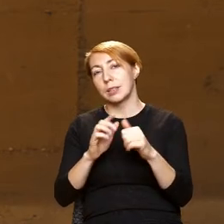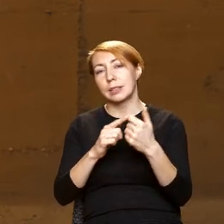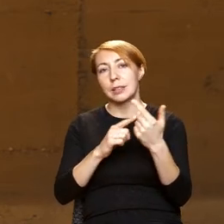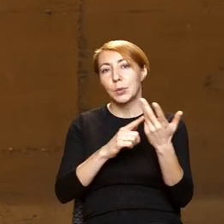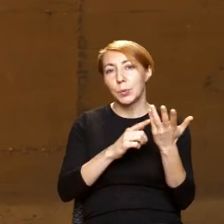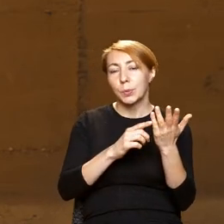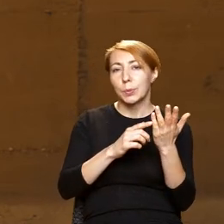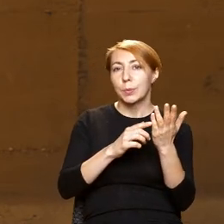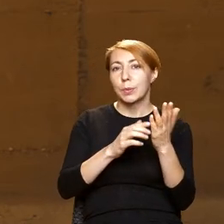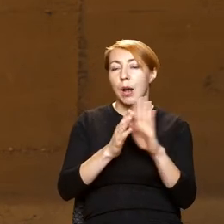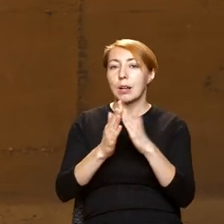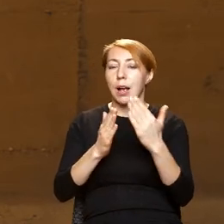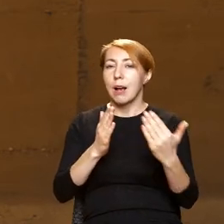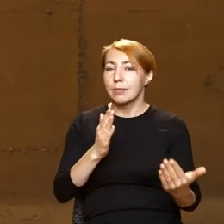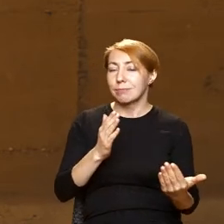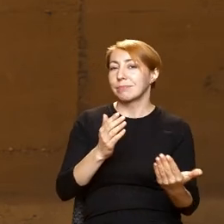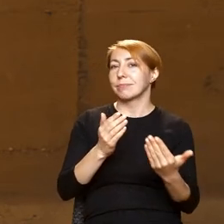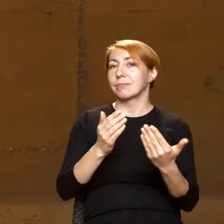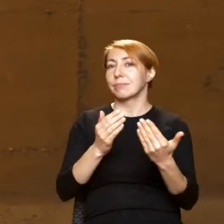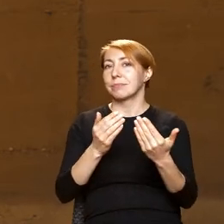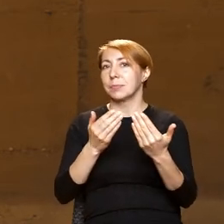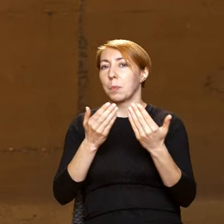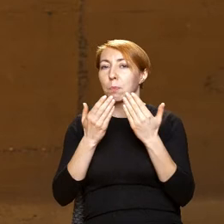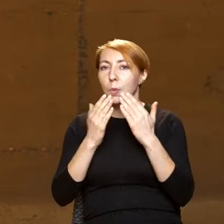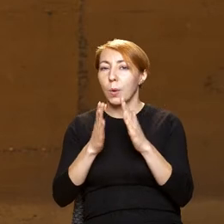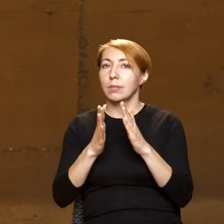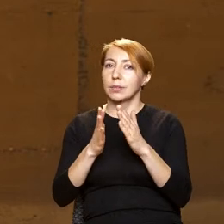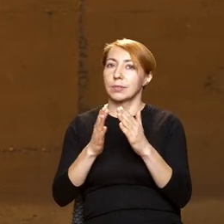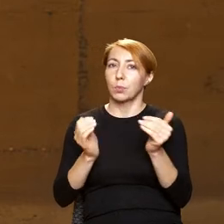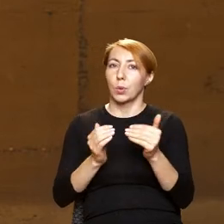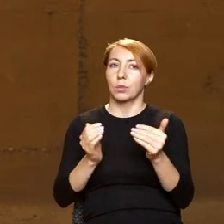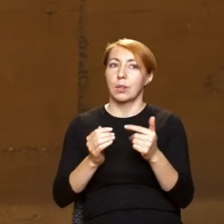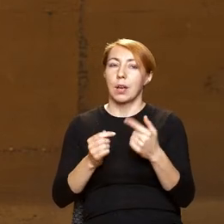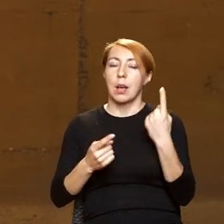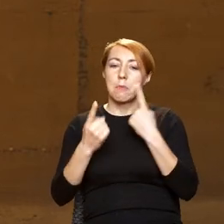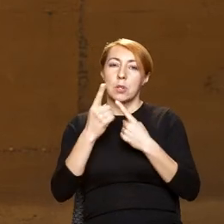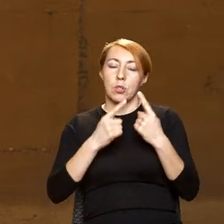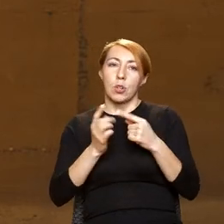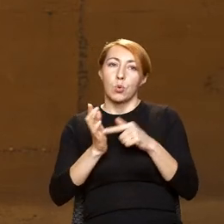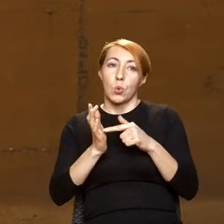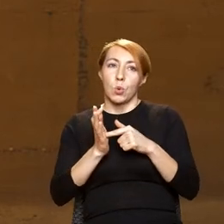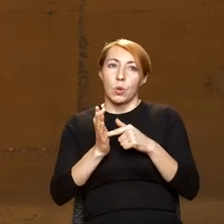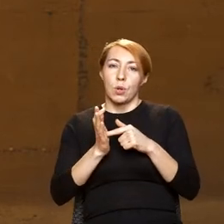kilku, ale kilkuset. I myślę, że właśnie to będzie